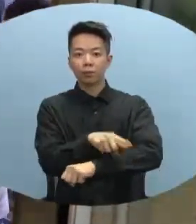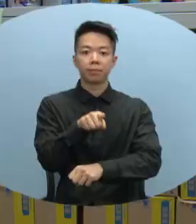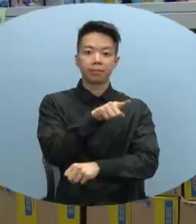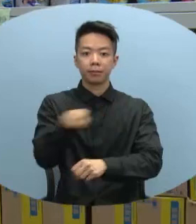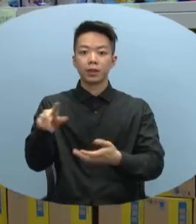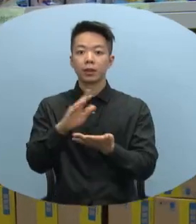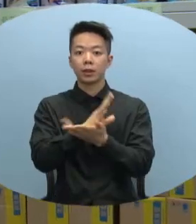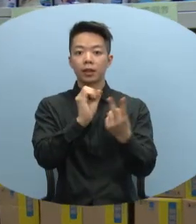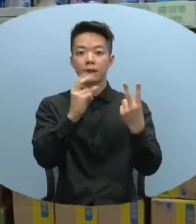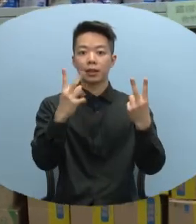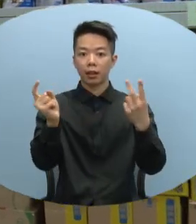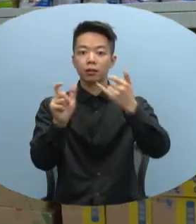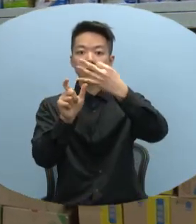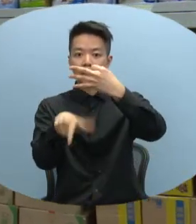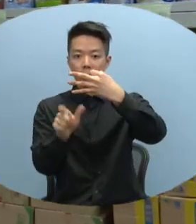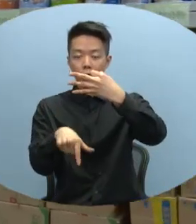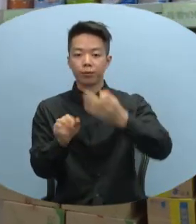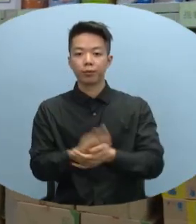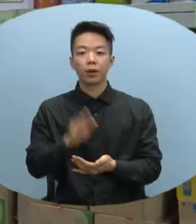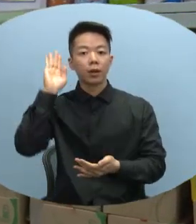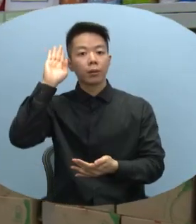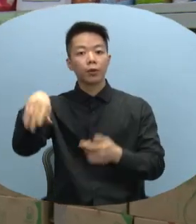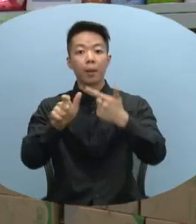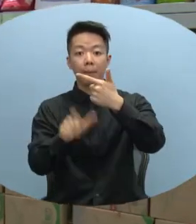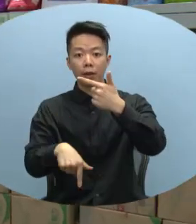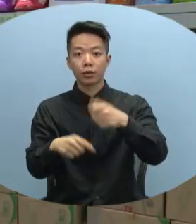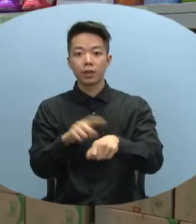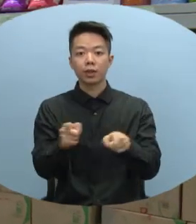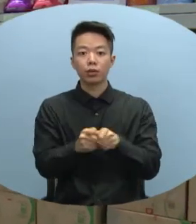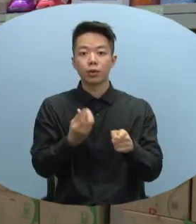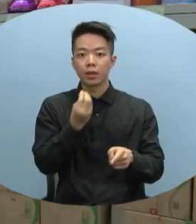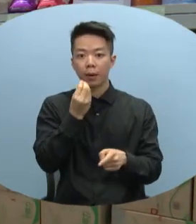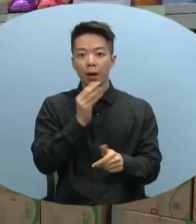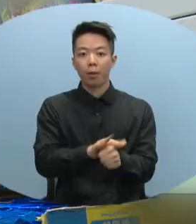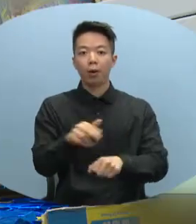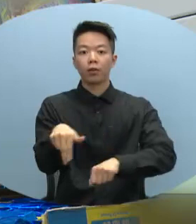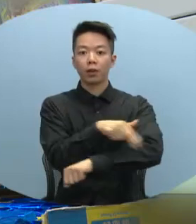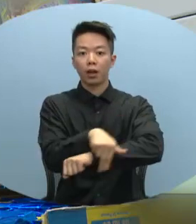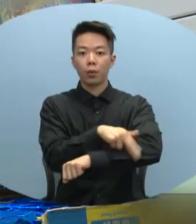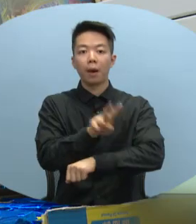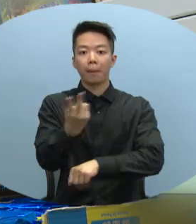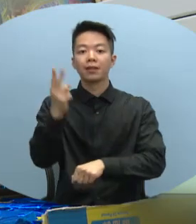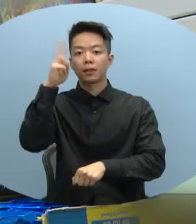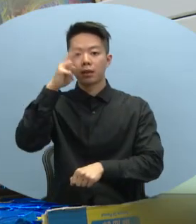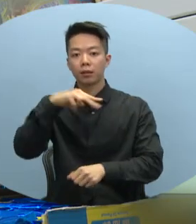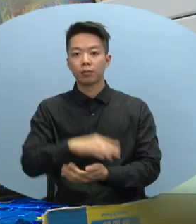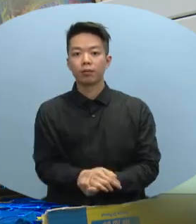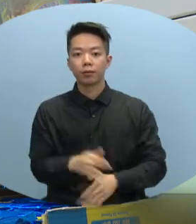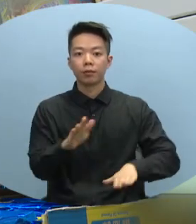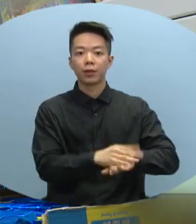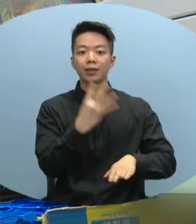明年3月。另外，政府明年8月将短期食物援助服务计划恒常化，并会为此预